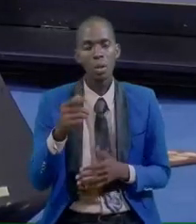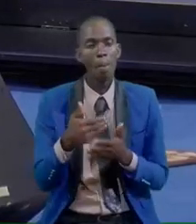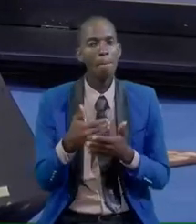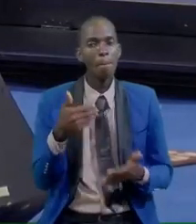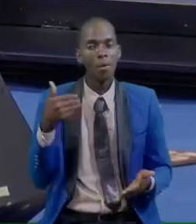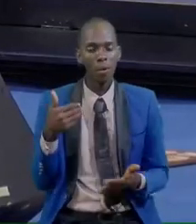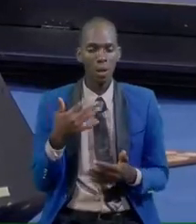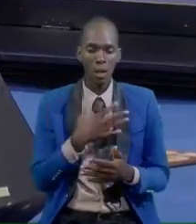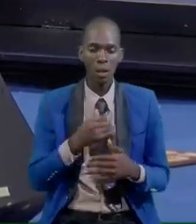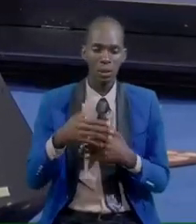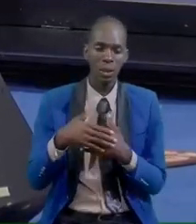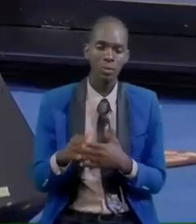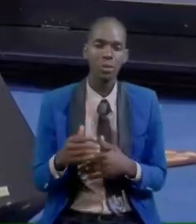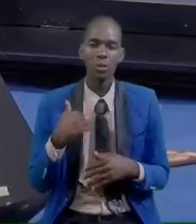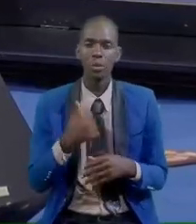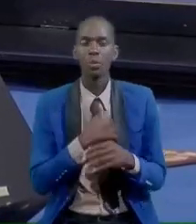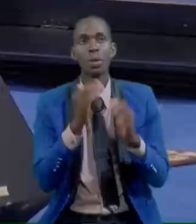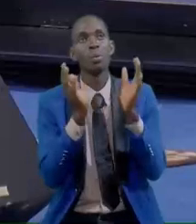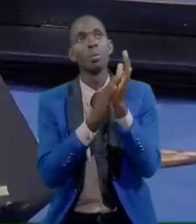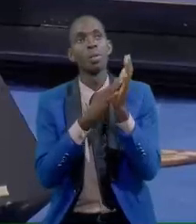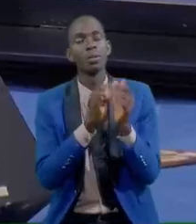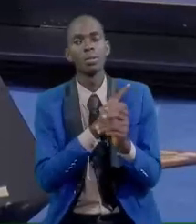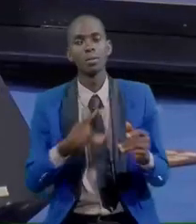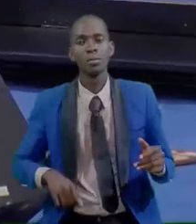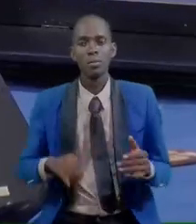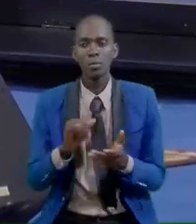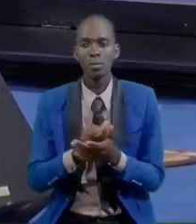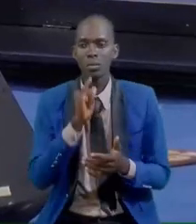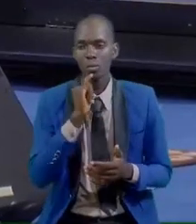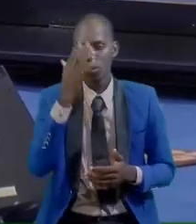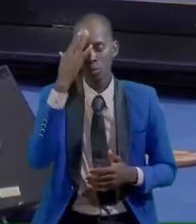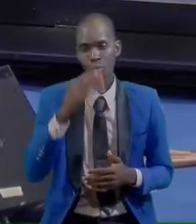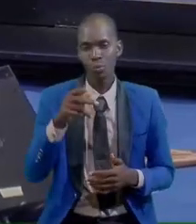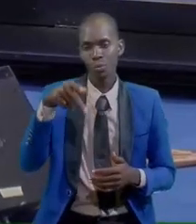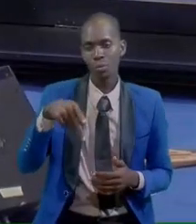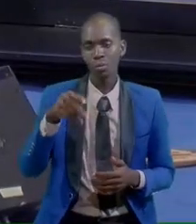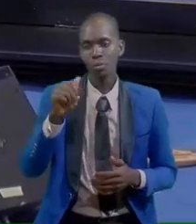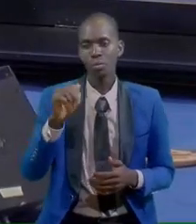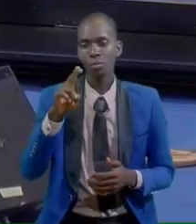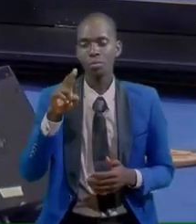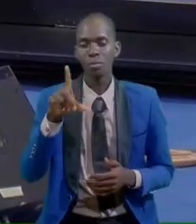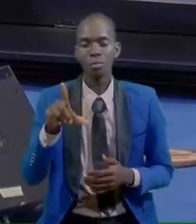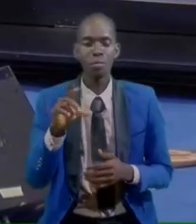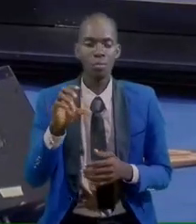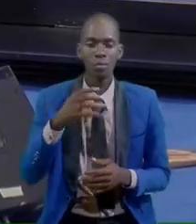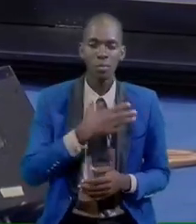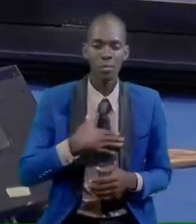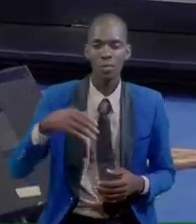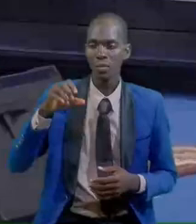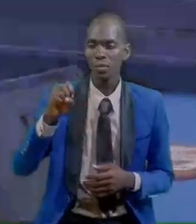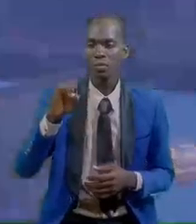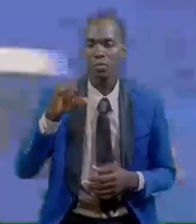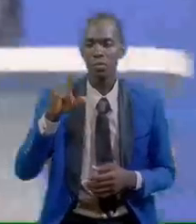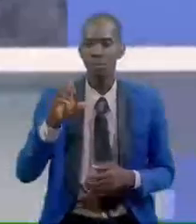au cours et après. Nous louons Dieu, c'est pourquoi Paul et Silas priaient et chantaient les louanges de Dieu et